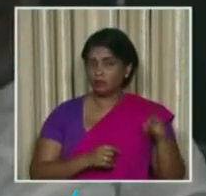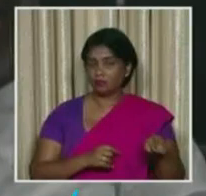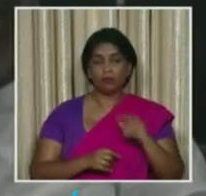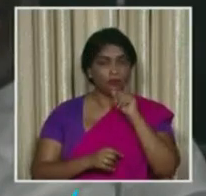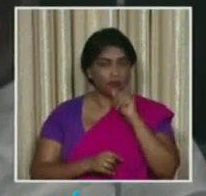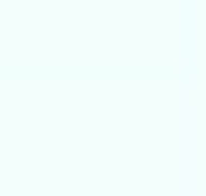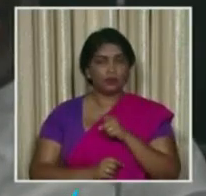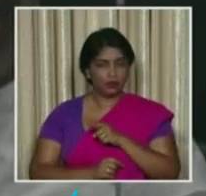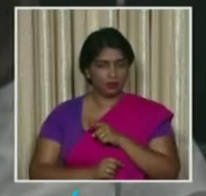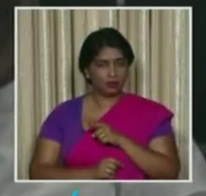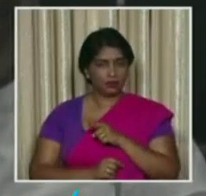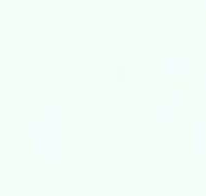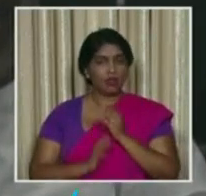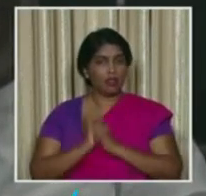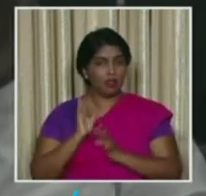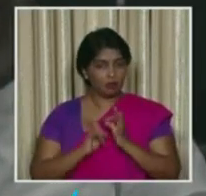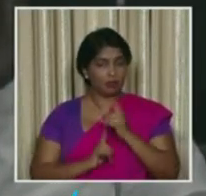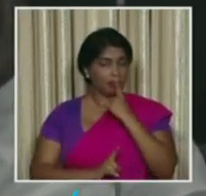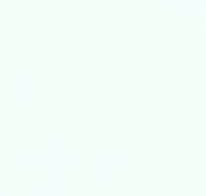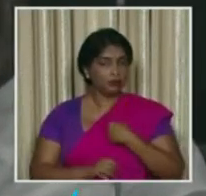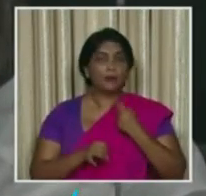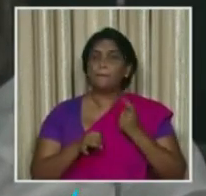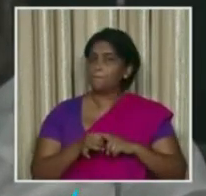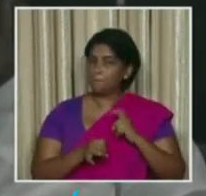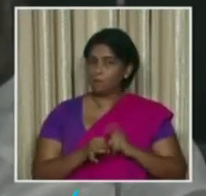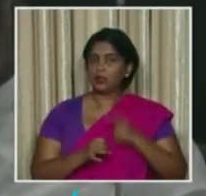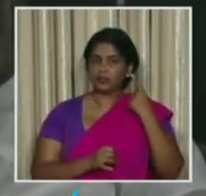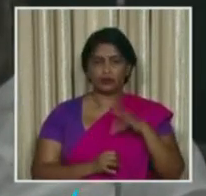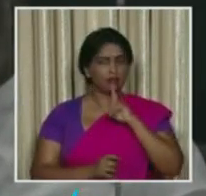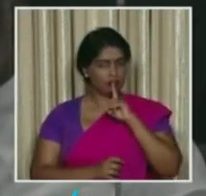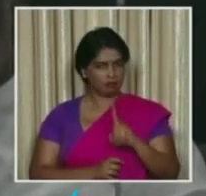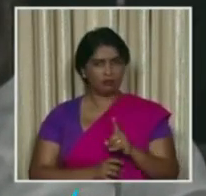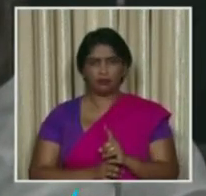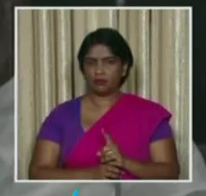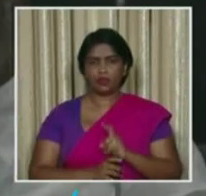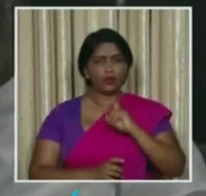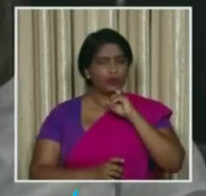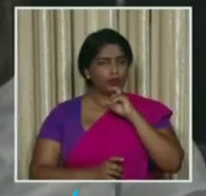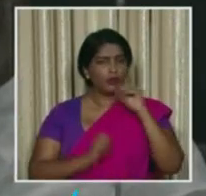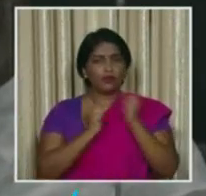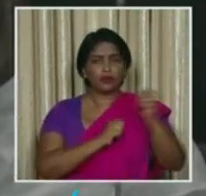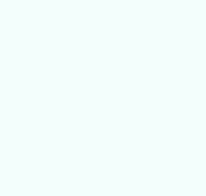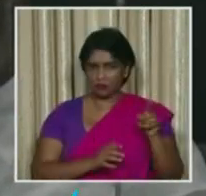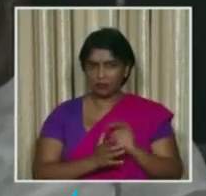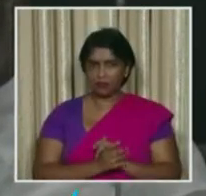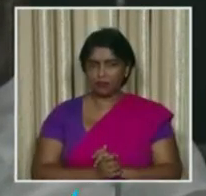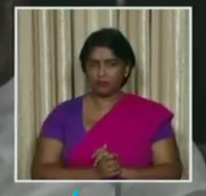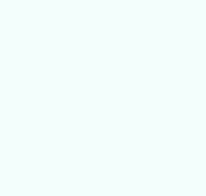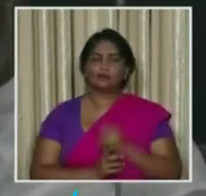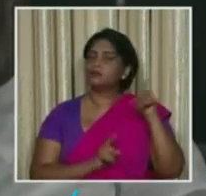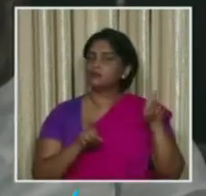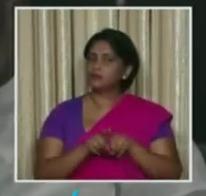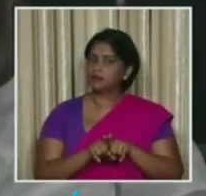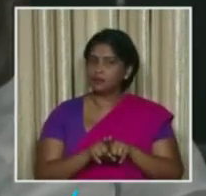කිසිසේත්ම ඔබතුමාගේ මන්ත්‍රීවරයෙක් නපු වරප්‍රසාද ප්‍රශ්නක් සම්බන්ධයෙන් දුන්න තීන්දුව අධිකරණයේ කටයුතු වල මැදිහත් වීමක් නෙවෙයි මම දකින